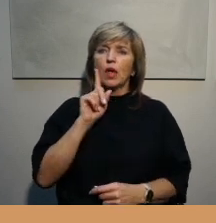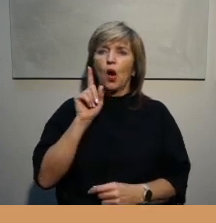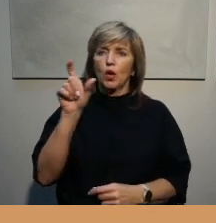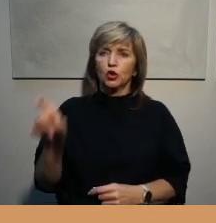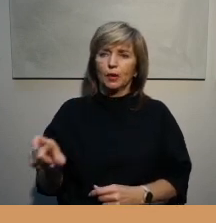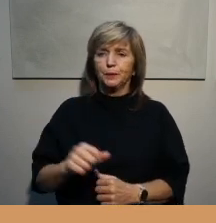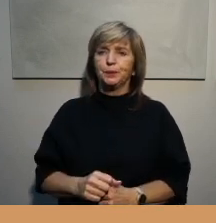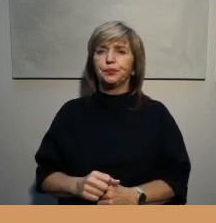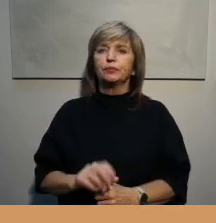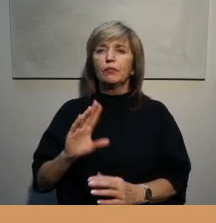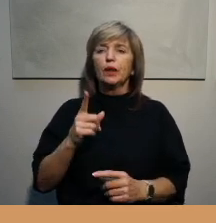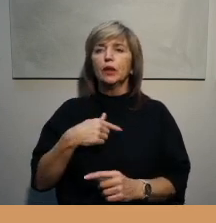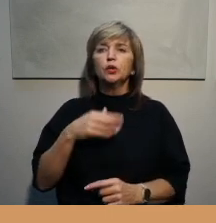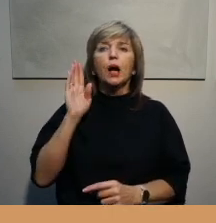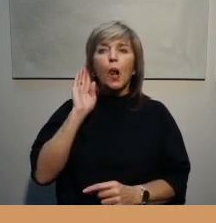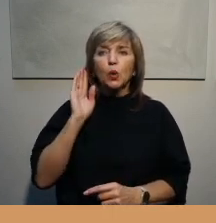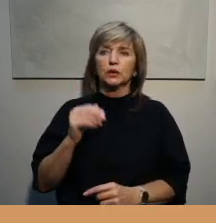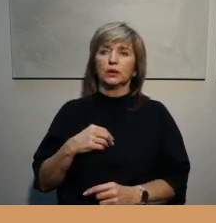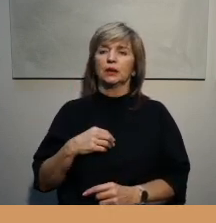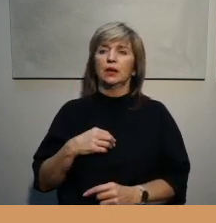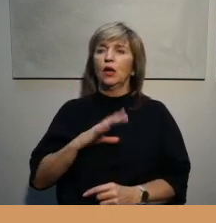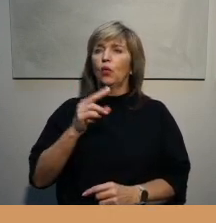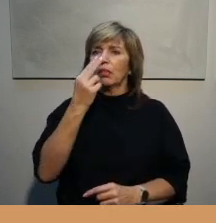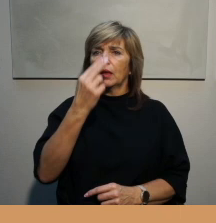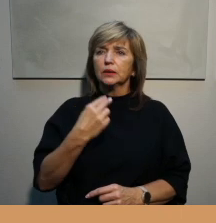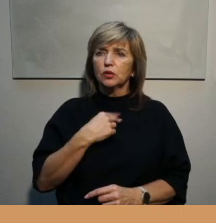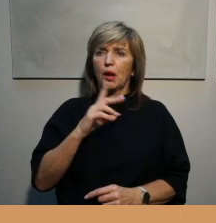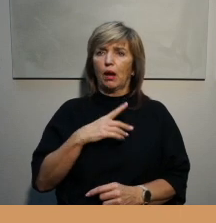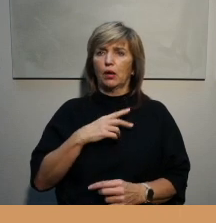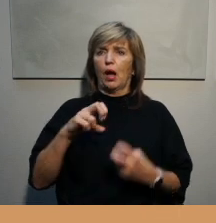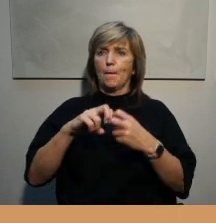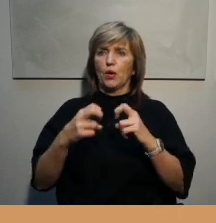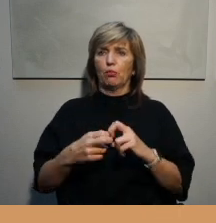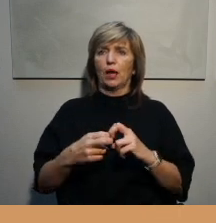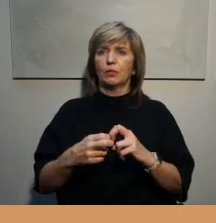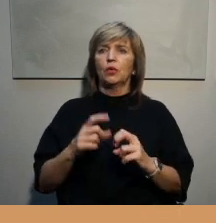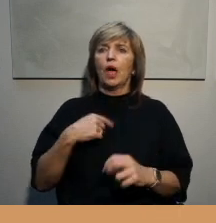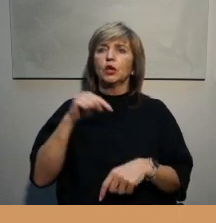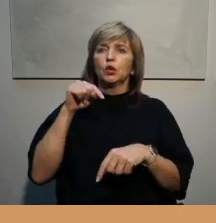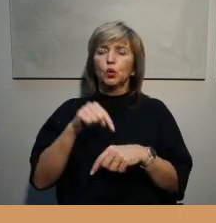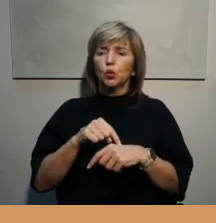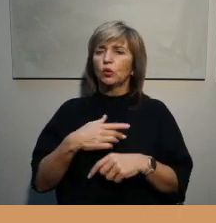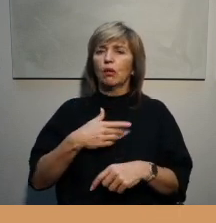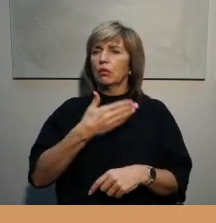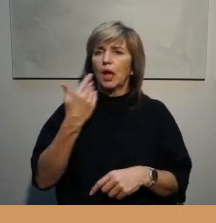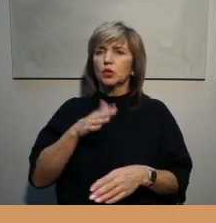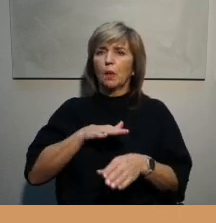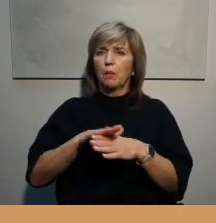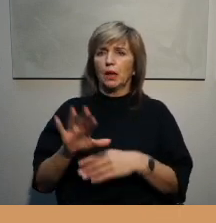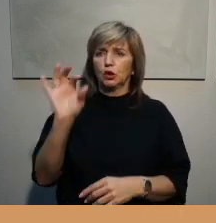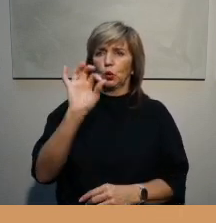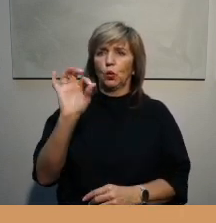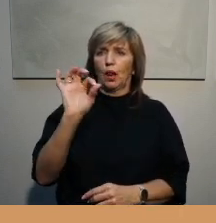jauniešiem. Kad tu man klausies un neskaties uz mani kā uz problēmu, es jūtu, ka neesmu pilnīgs